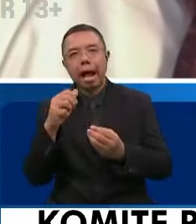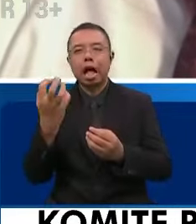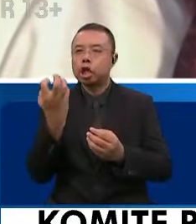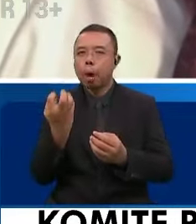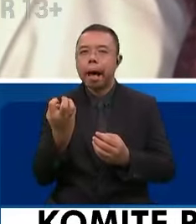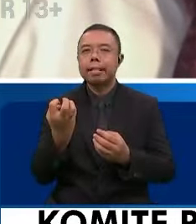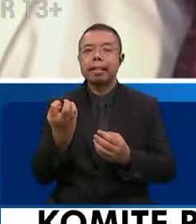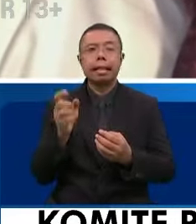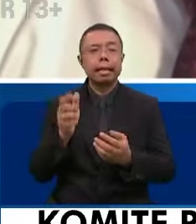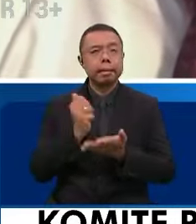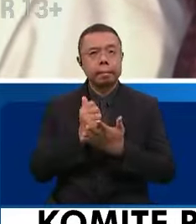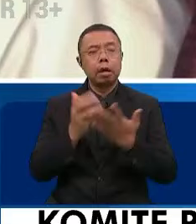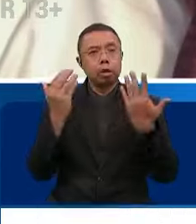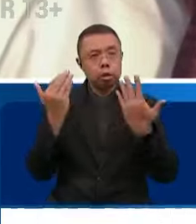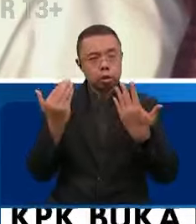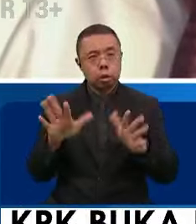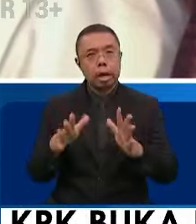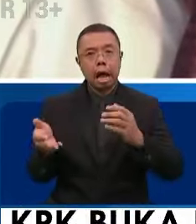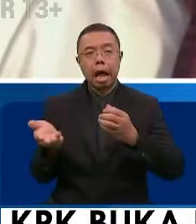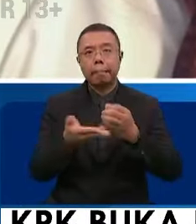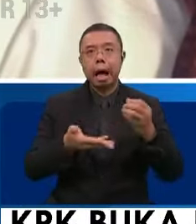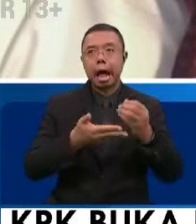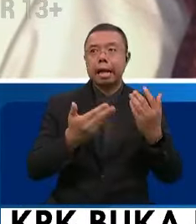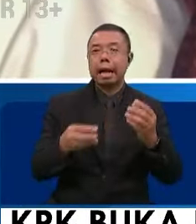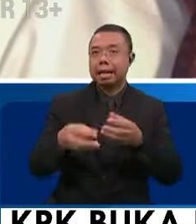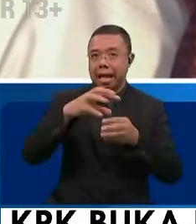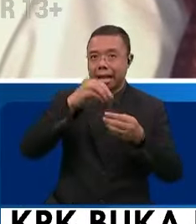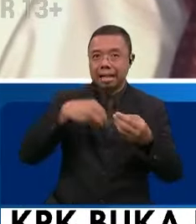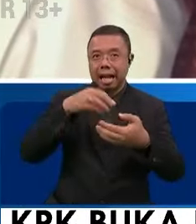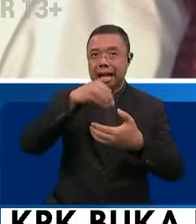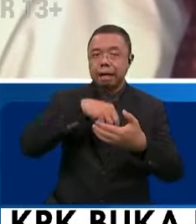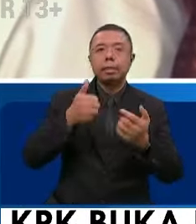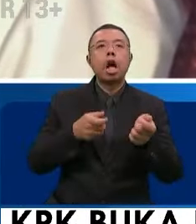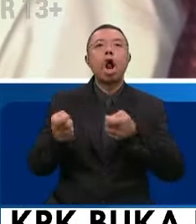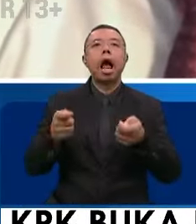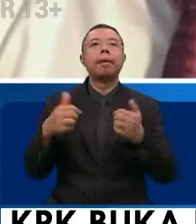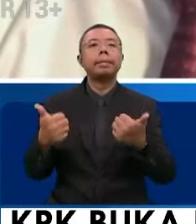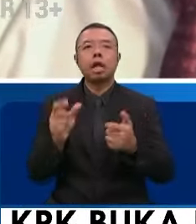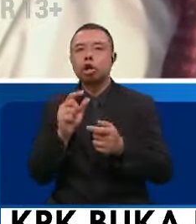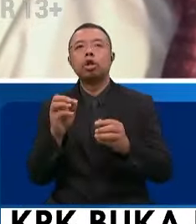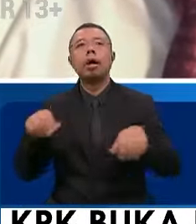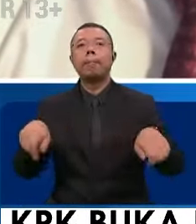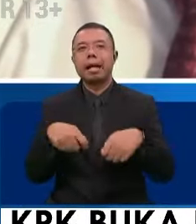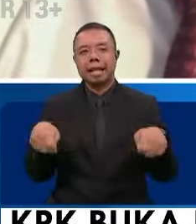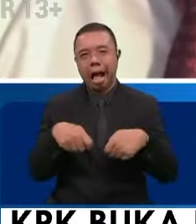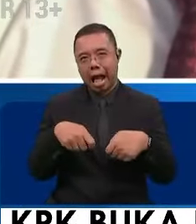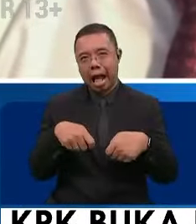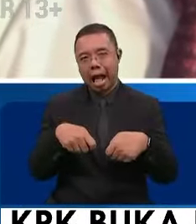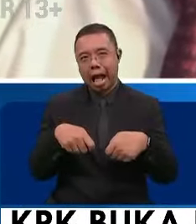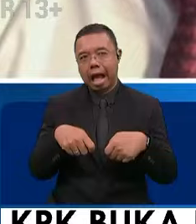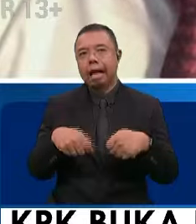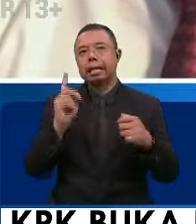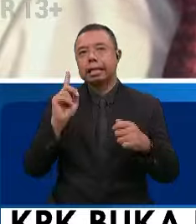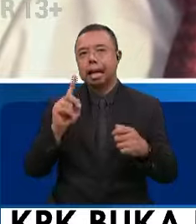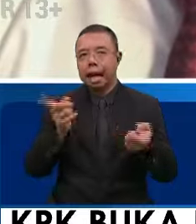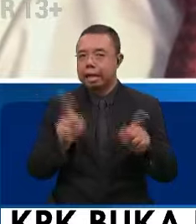sebenarnya pasca panen bisa diolah dan hasil olahan itu bisa digunakan untuk memasak ibu-ibu, sehingga tidak